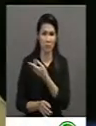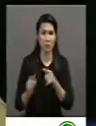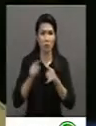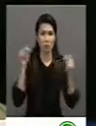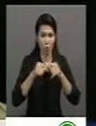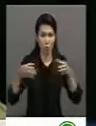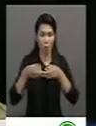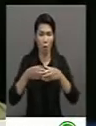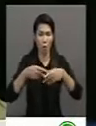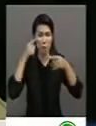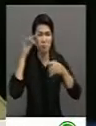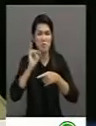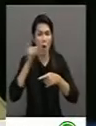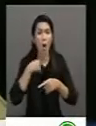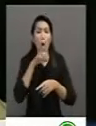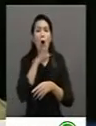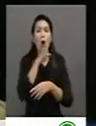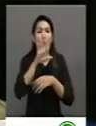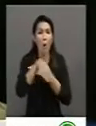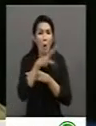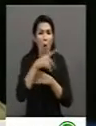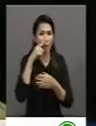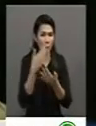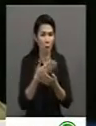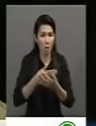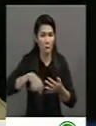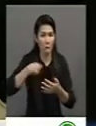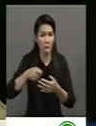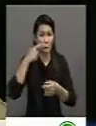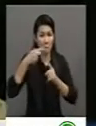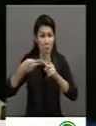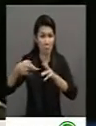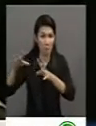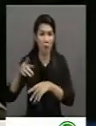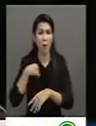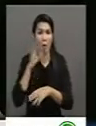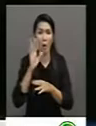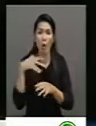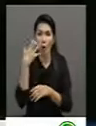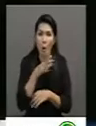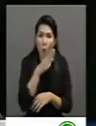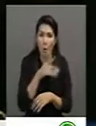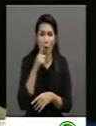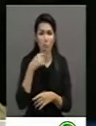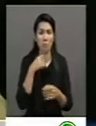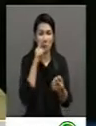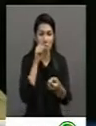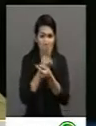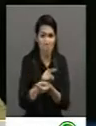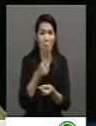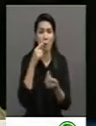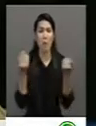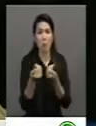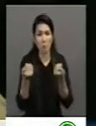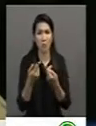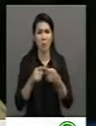ชีพเนี่ยโทรมาหลอกข้อมูลเนี่ยผมว่าเขาเสียเงินไปหลายหมื่นบาทจากการที่มีคนโทรมาหลอกว่าเจอลูกเขาตรงจุดนั้นจุดนี้แม้กระ